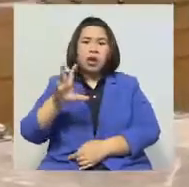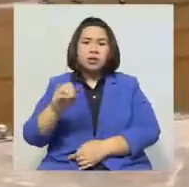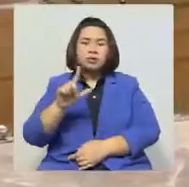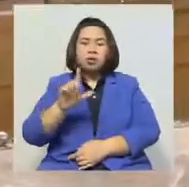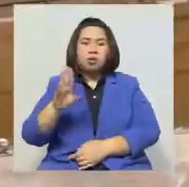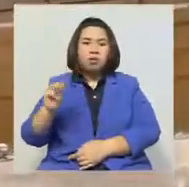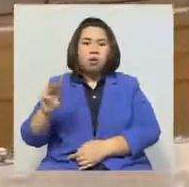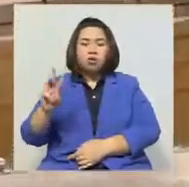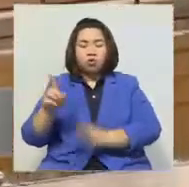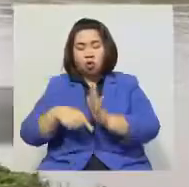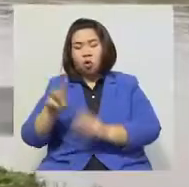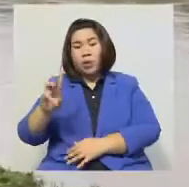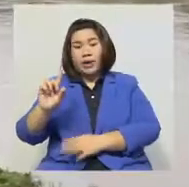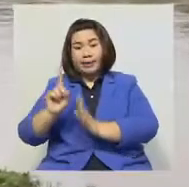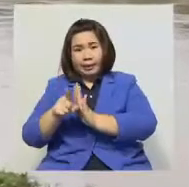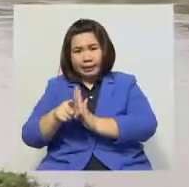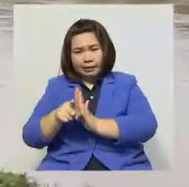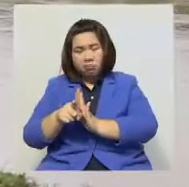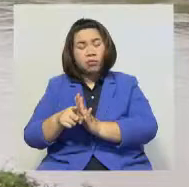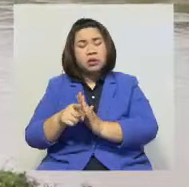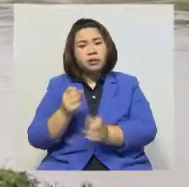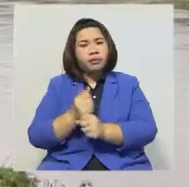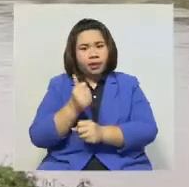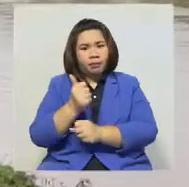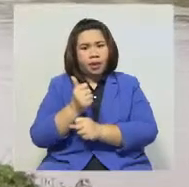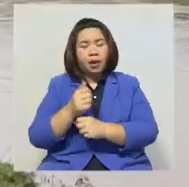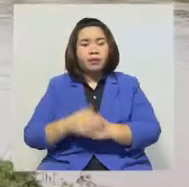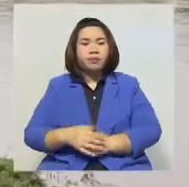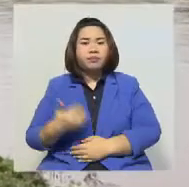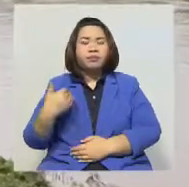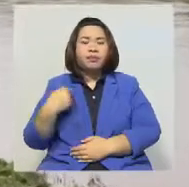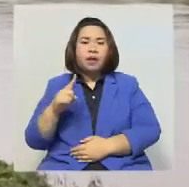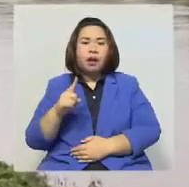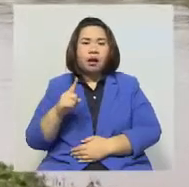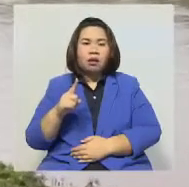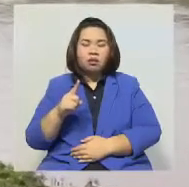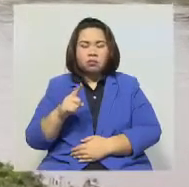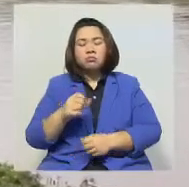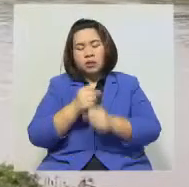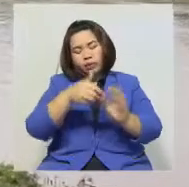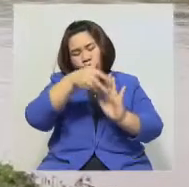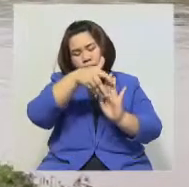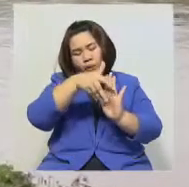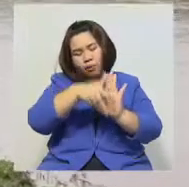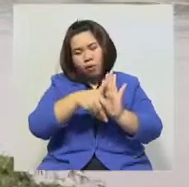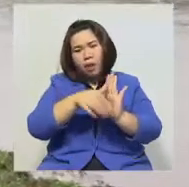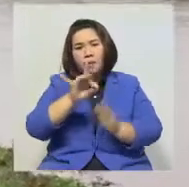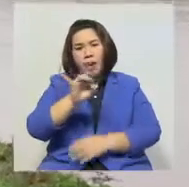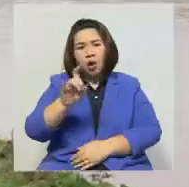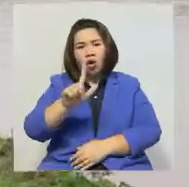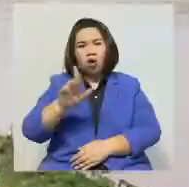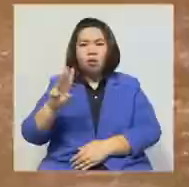ลูกบาศก์เมตรต่อวินาทีก็เกิดการลาวติ้งหรือการหายกระจายไปตามพื้นที่ต่างๆจนเหลือน้ำไหลลงมาแค่800ลูกบาศก์เมตรต่